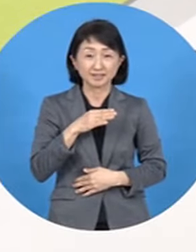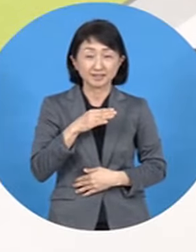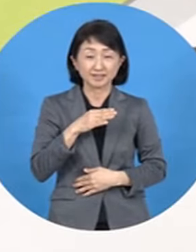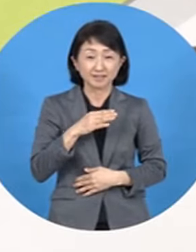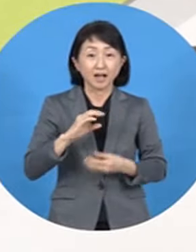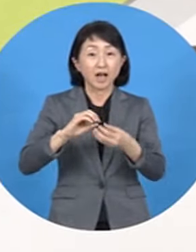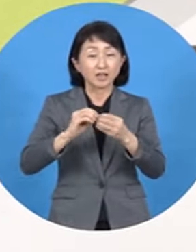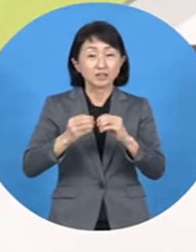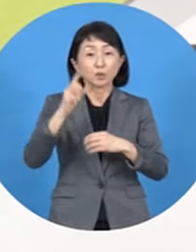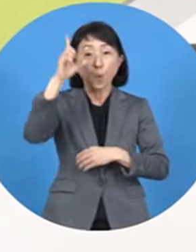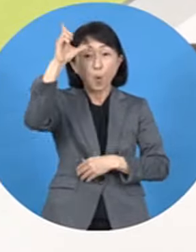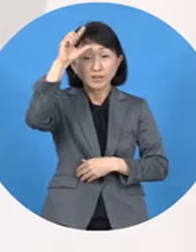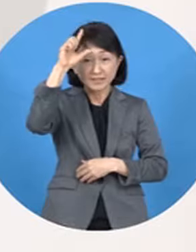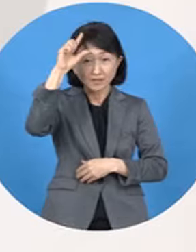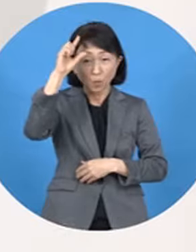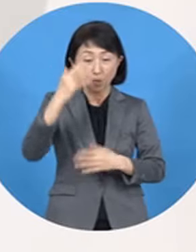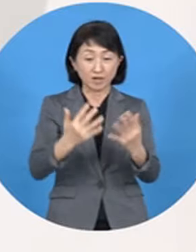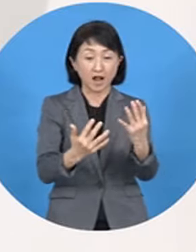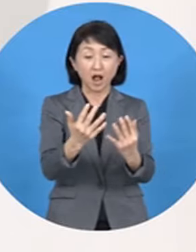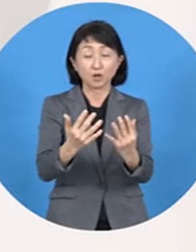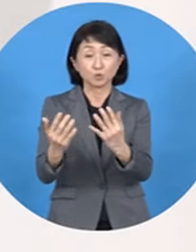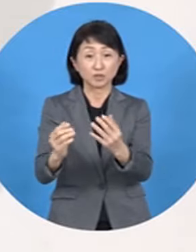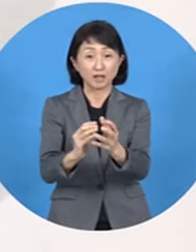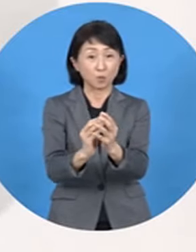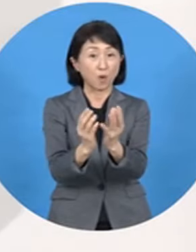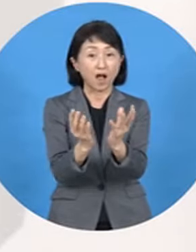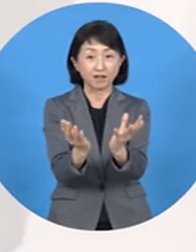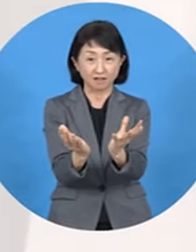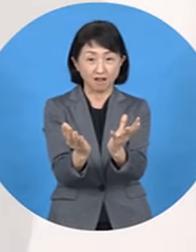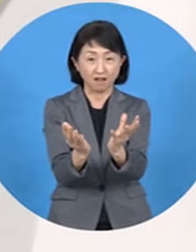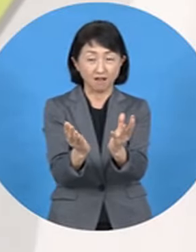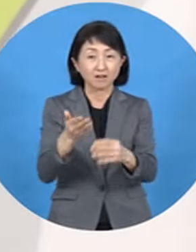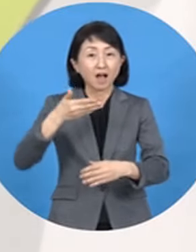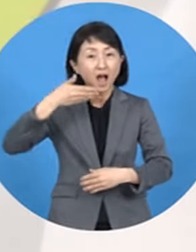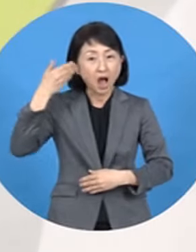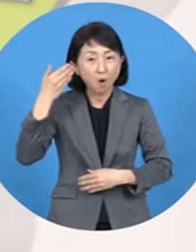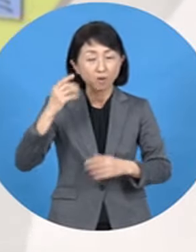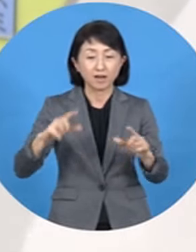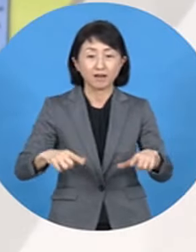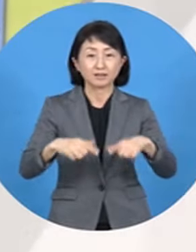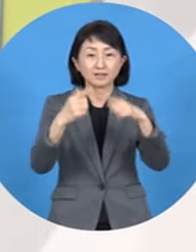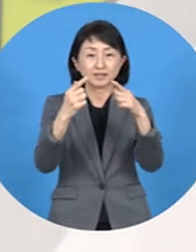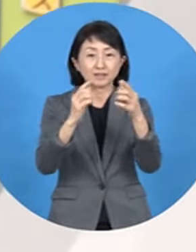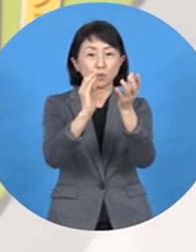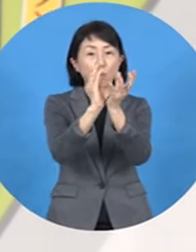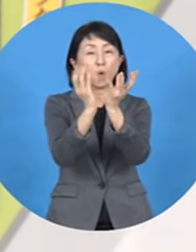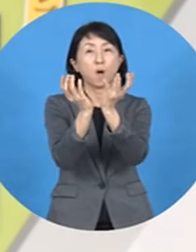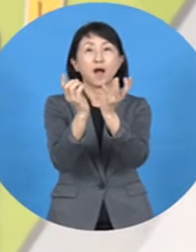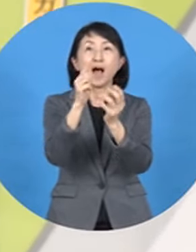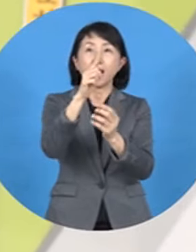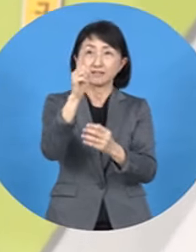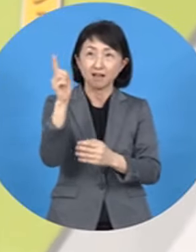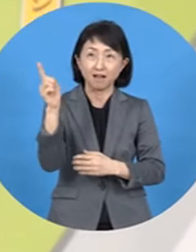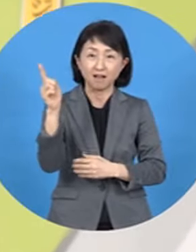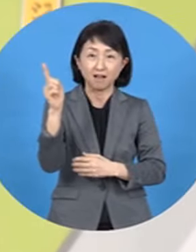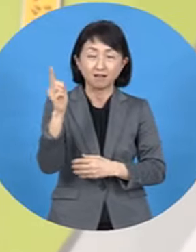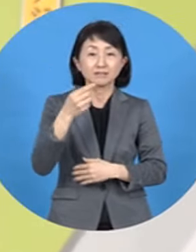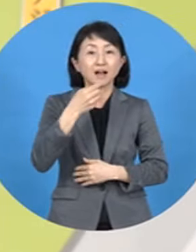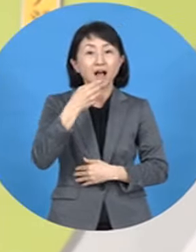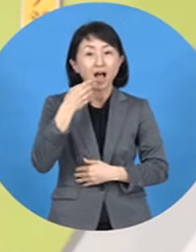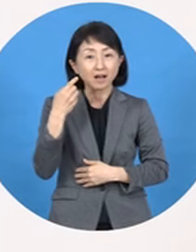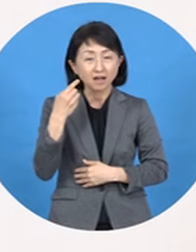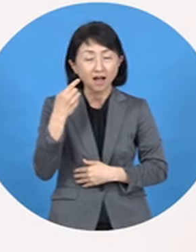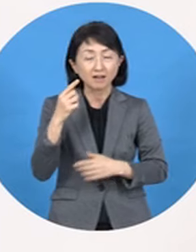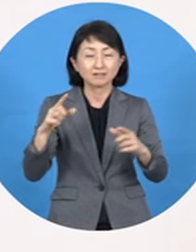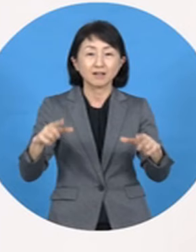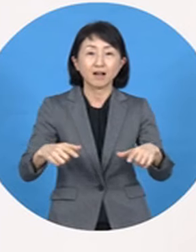色が草の花、今咲いている、はい、で青が木の花ですね、今咲いている。それから赤は木の